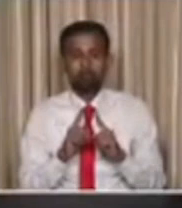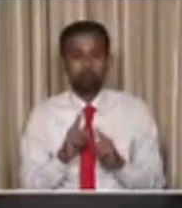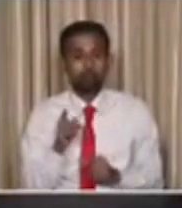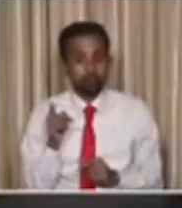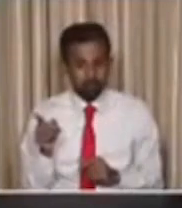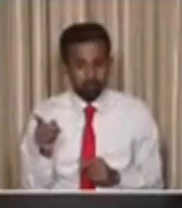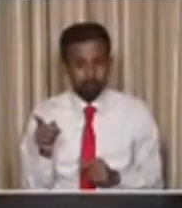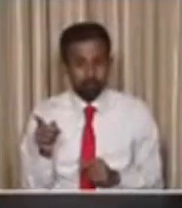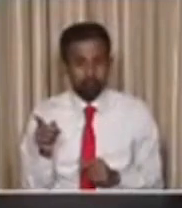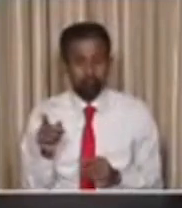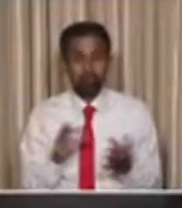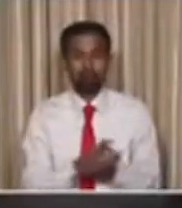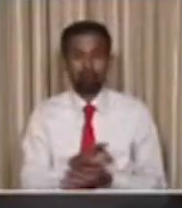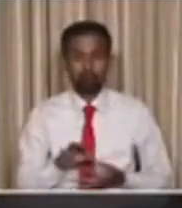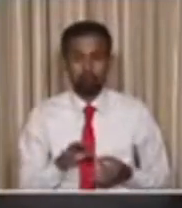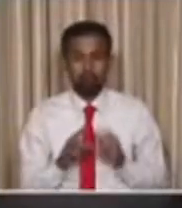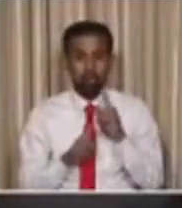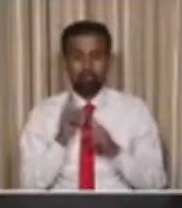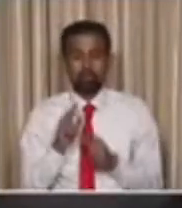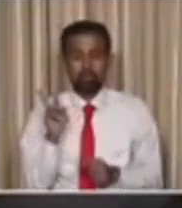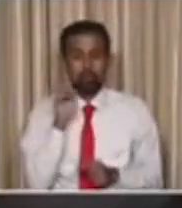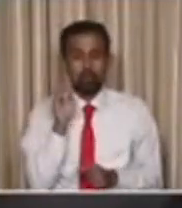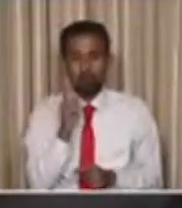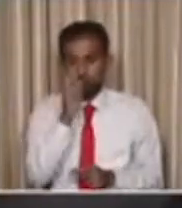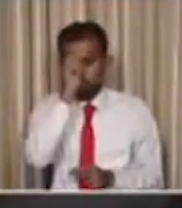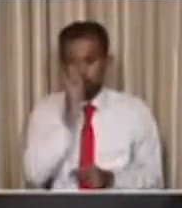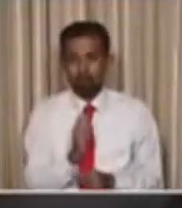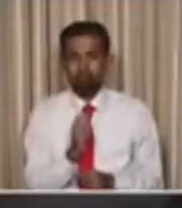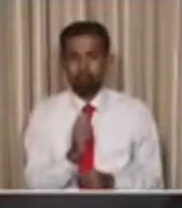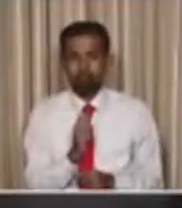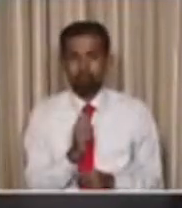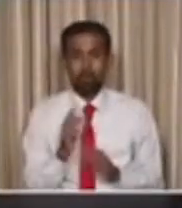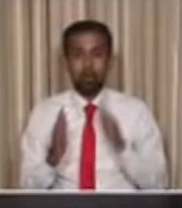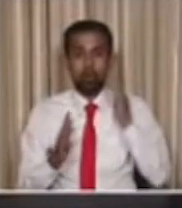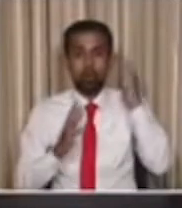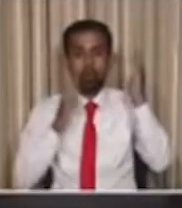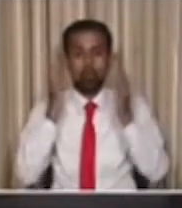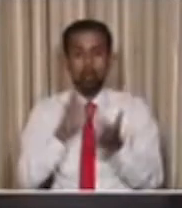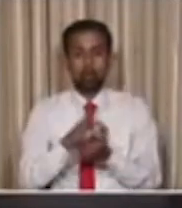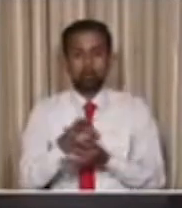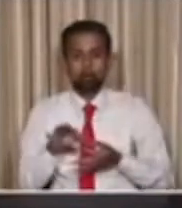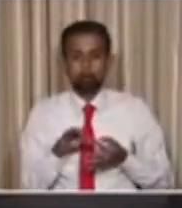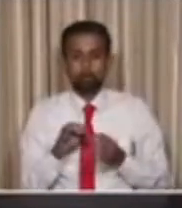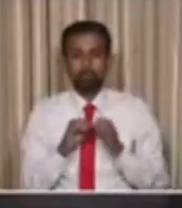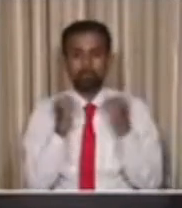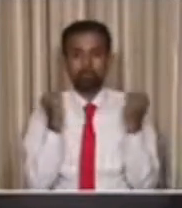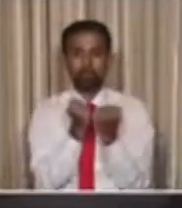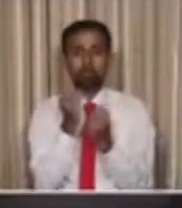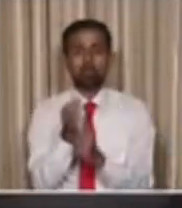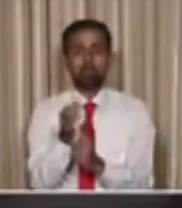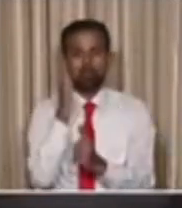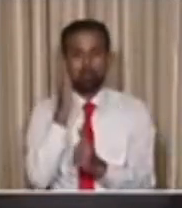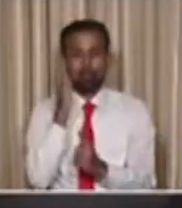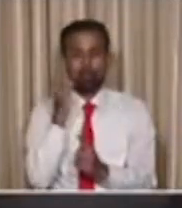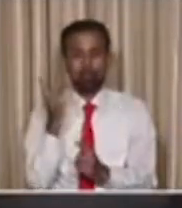ඒ ප්‍රජාතන්ත්‍රවාදය කතා කරපු රනිල් වික්‍රමසිංහ මහත්තයා ලෝක ප්‍රජාතන්ත්‍රවාදීන්ගේ සංගමේ සභාපති වෙලා